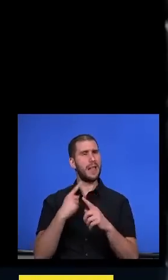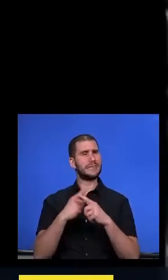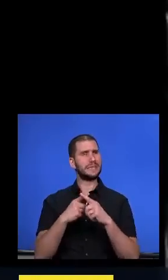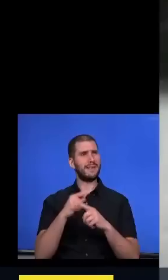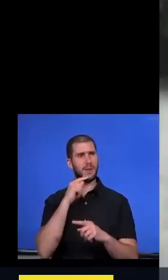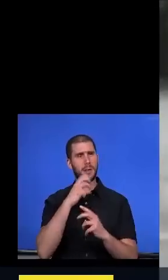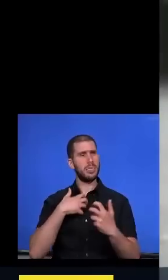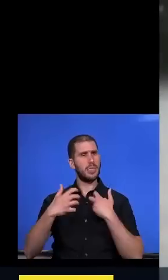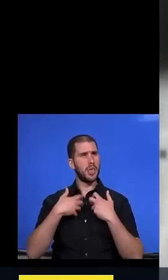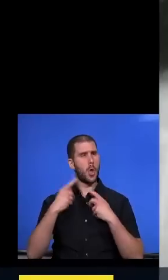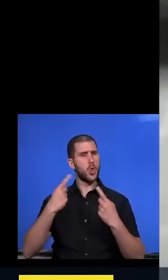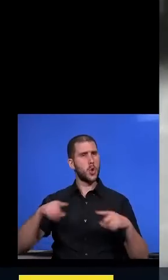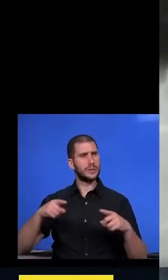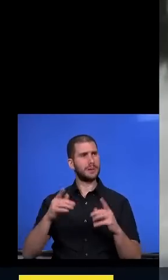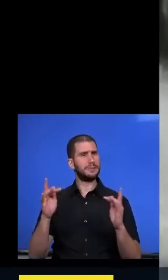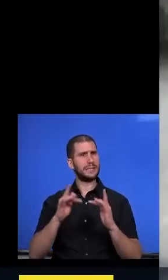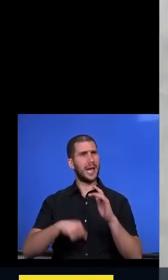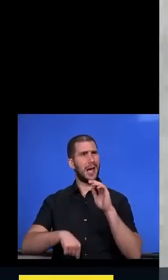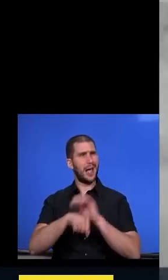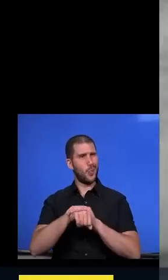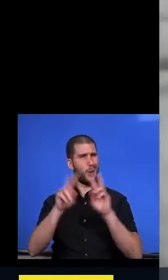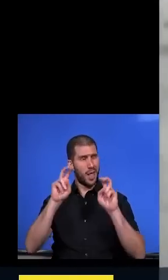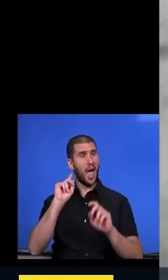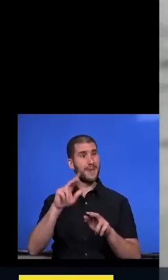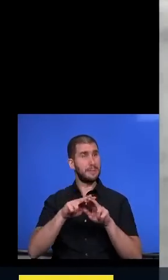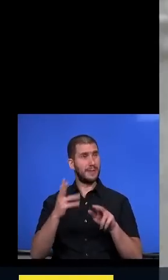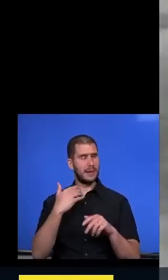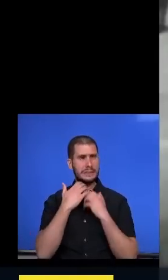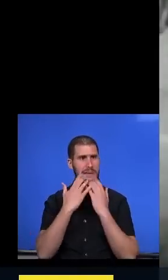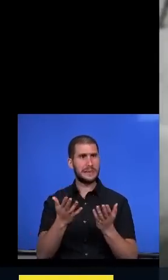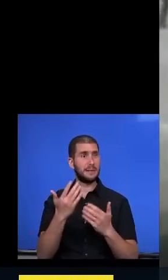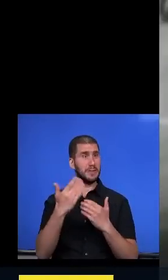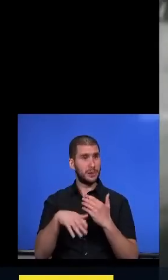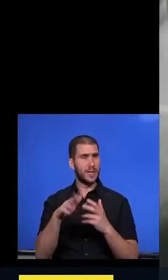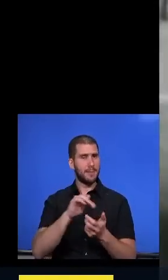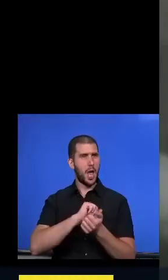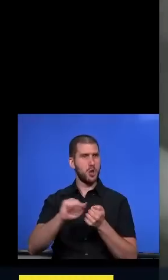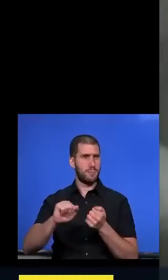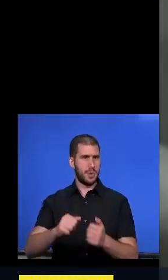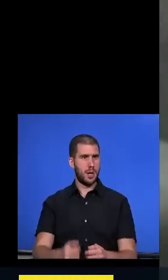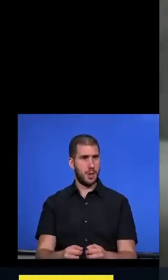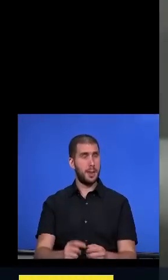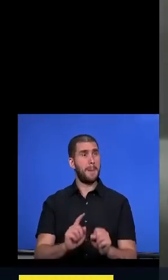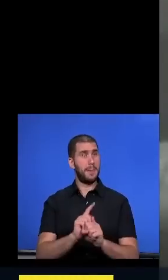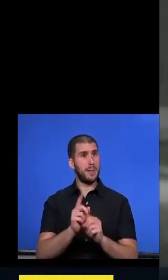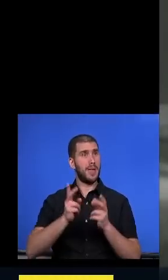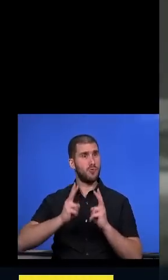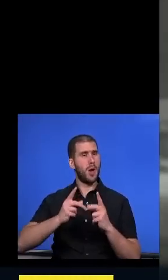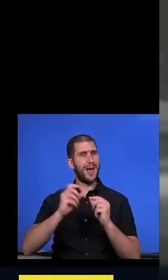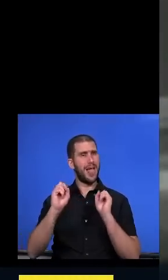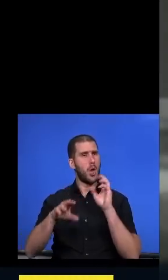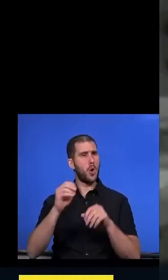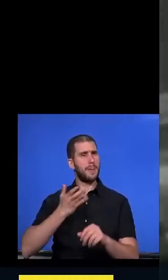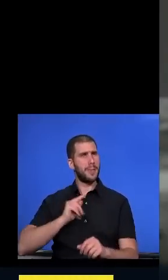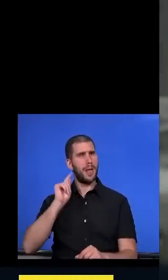תיאטראות וקונצרטים ומשחקי כדורגל לכאורה, אבל המצב היה מחפיר ובסוף הגיע גם ההשמדה. בינתיים אפשרו לגלויות של הבנים